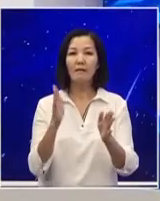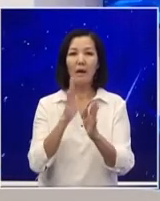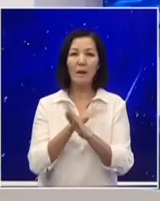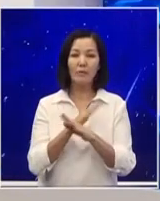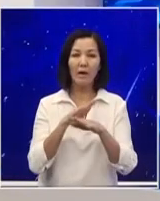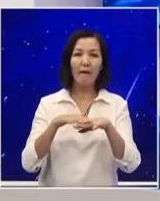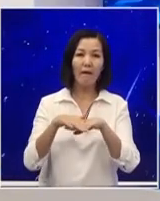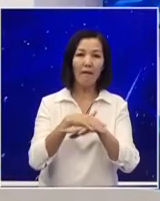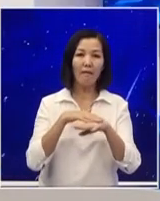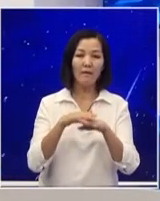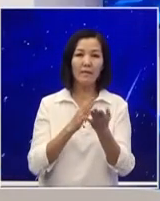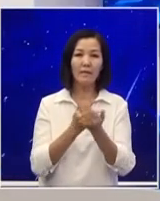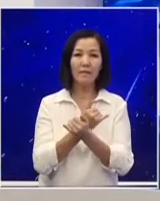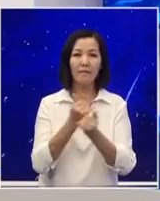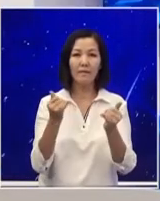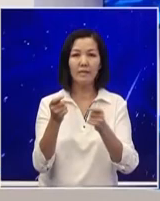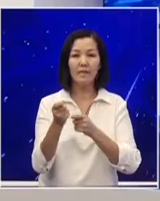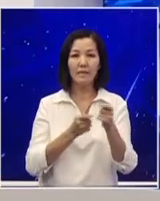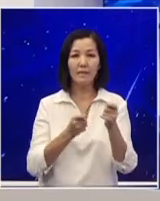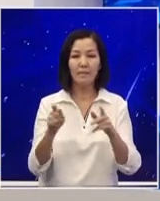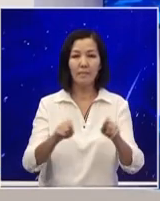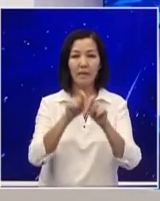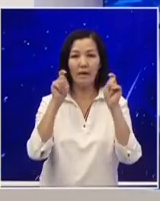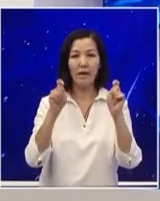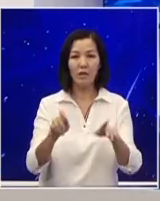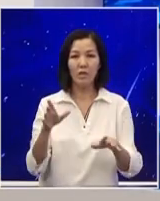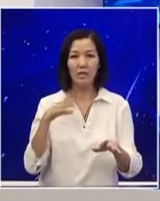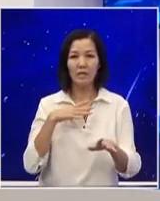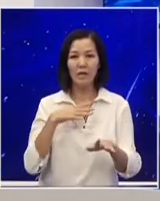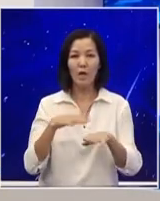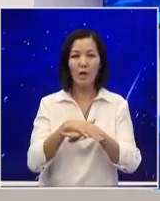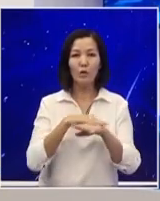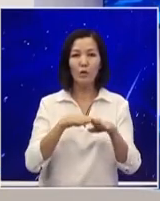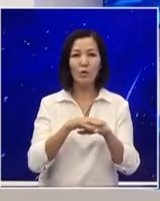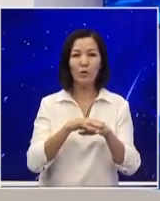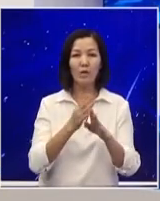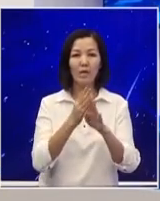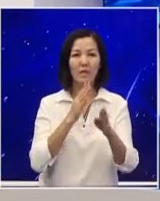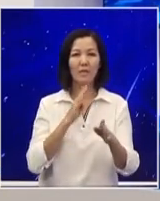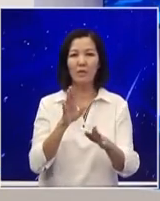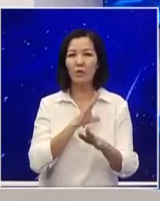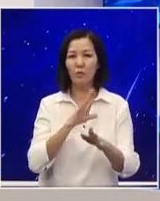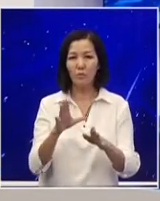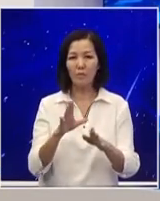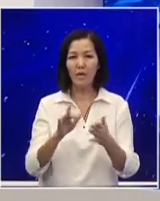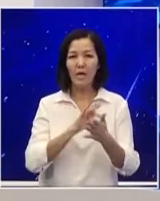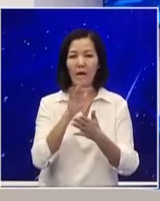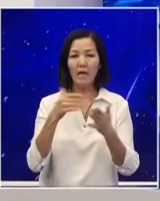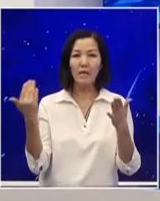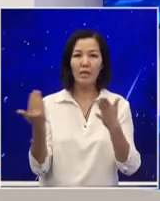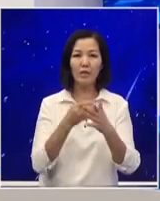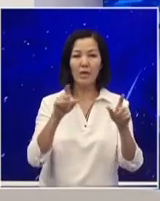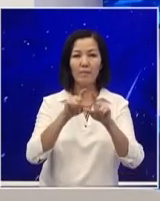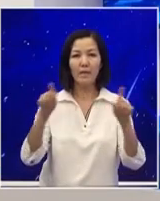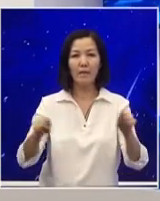Енді қапшағайлықтарда сервистік әкімдік қызметін қолданады. Жергілікті тұрғындар сабылып, кезек күтіп жүрмес үшін қалада жаңа мекеме есігін